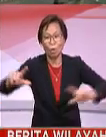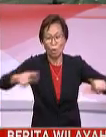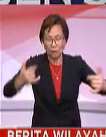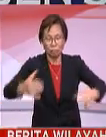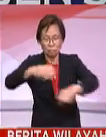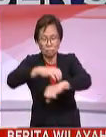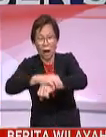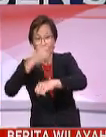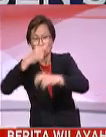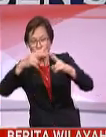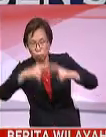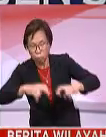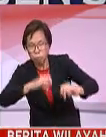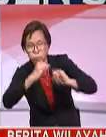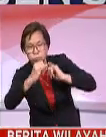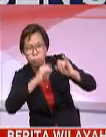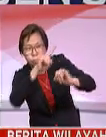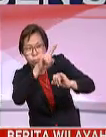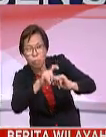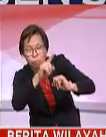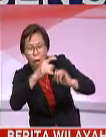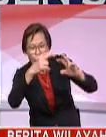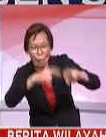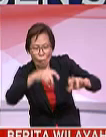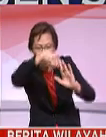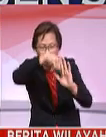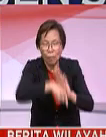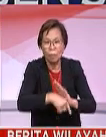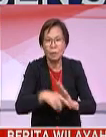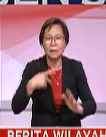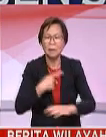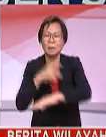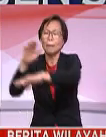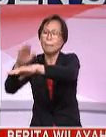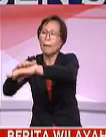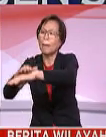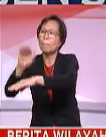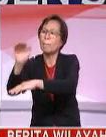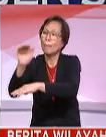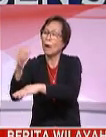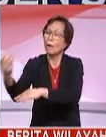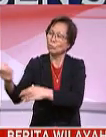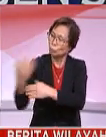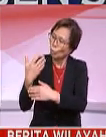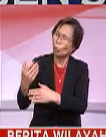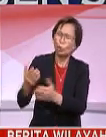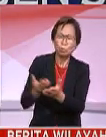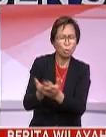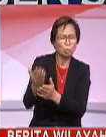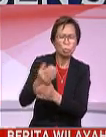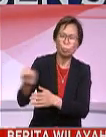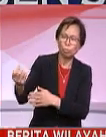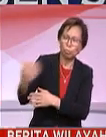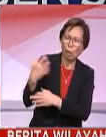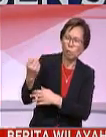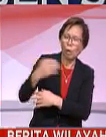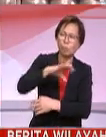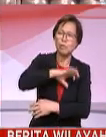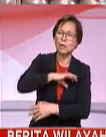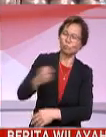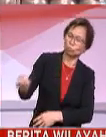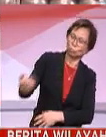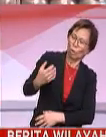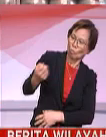lanjut. Kita menyuruh kepada orang ramai supaya terus menerima menyalurkan maklumat kepada